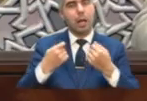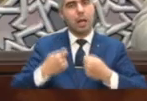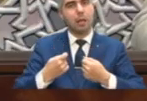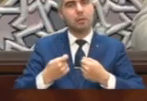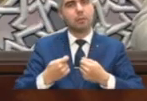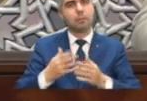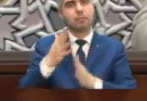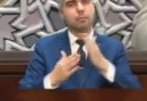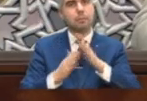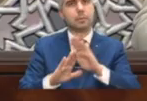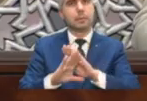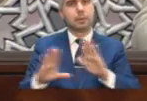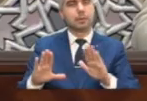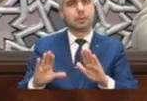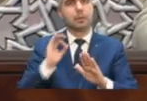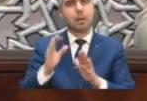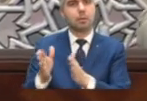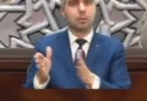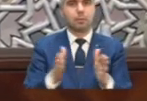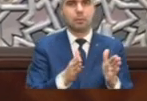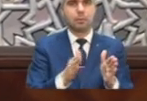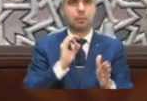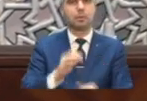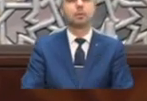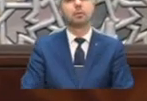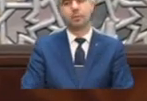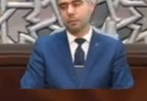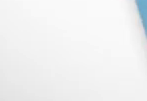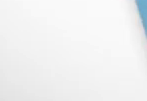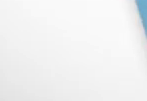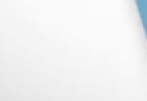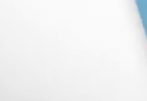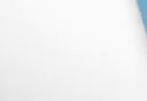سيد الرئيس. نرفع هذه الجلسة وننتقل مباشرة إلى الجلسة التشريعية.